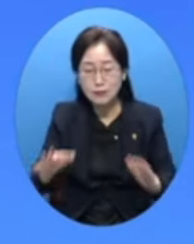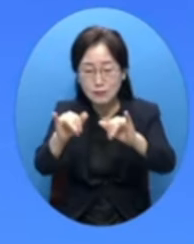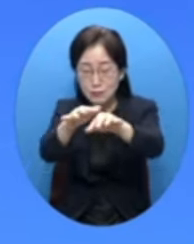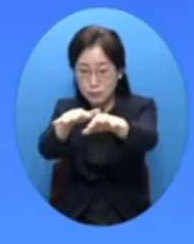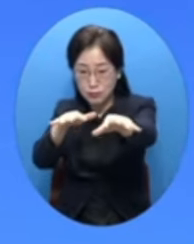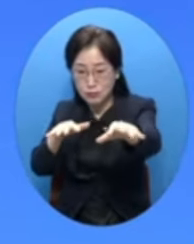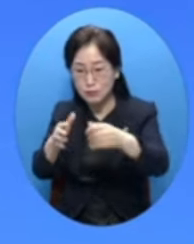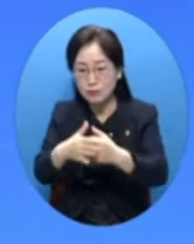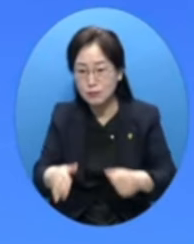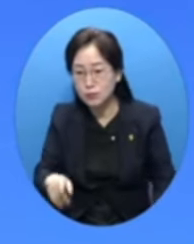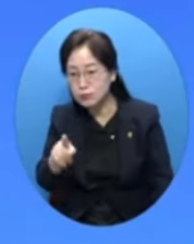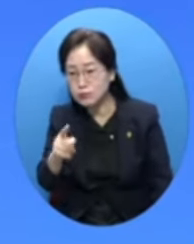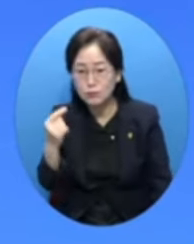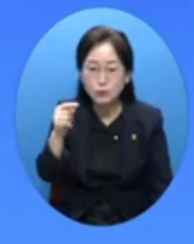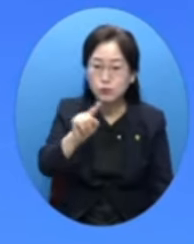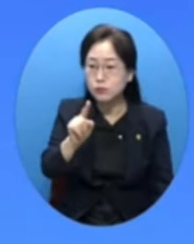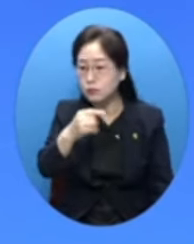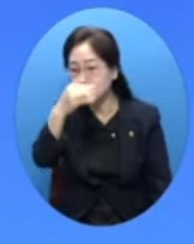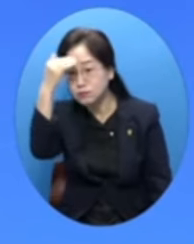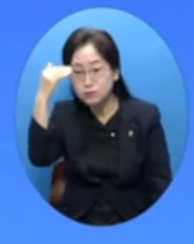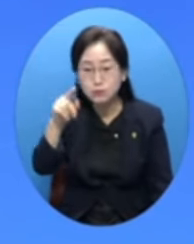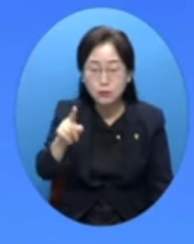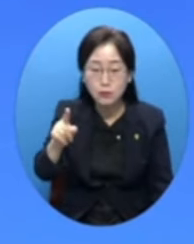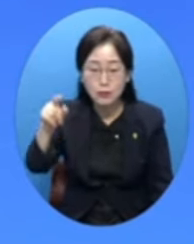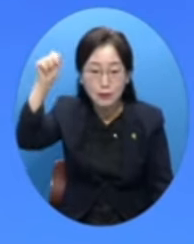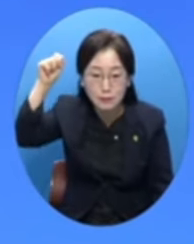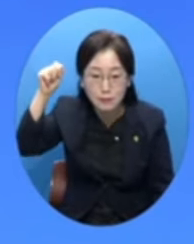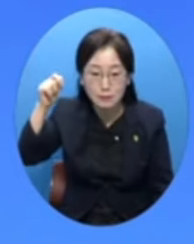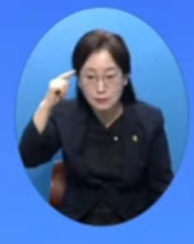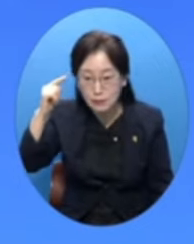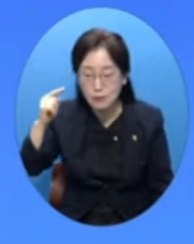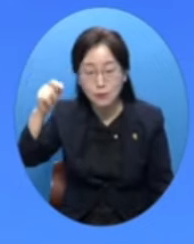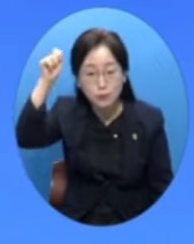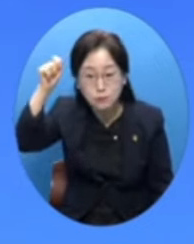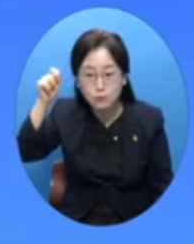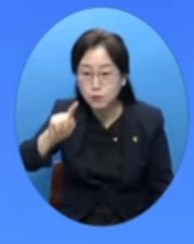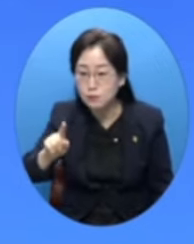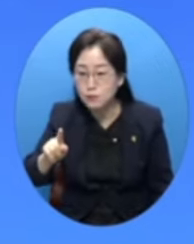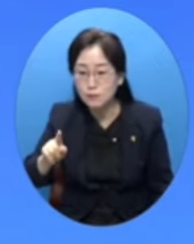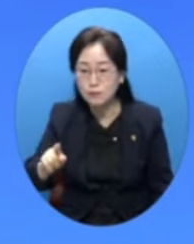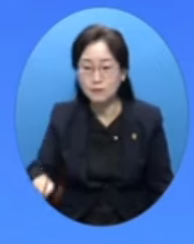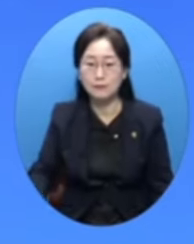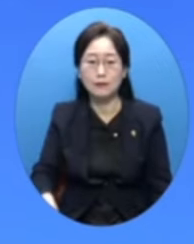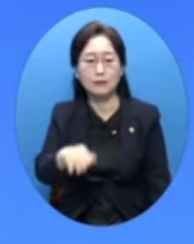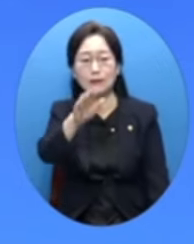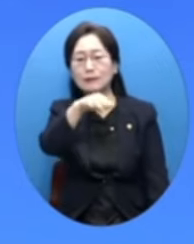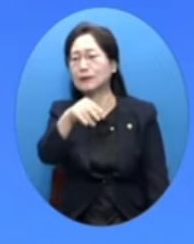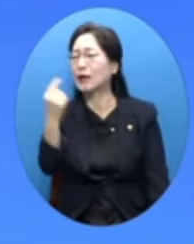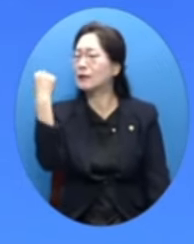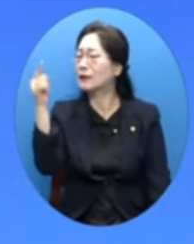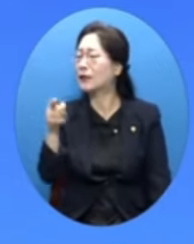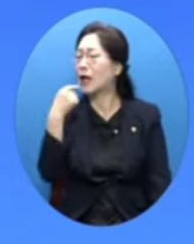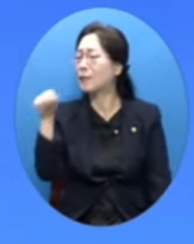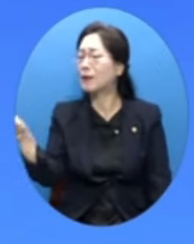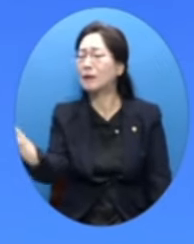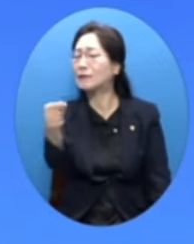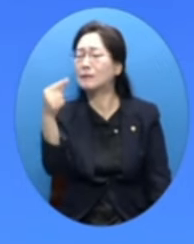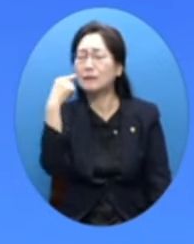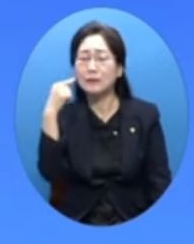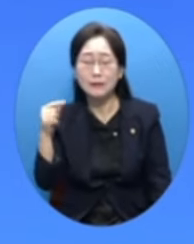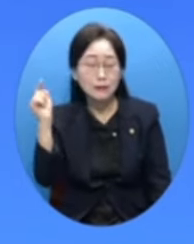뒤에서 쭈뼛쭈뼛하고 때려 부수려다가 멈춰섰습니다. 야, 뭔 얘기 좀 하나 좀 들어보고 때려